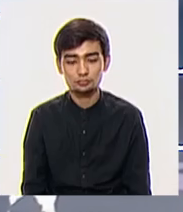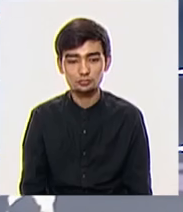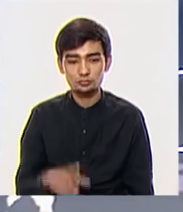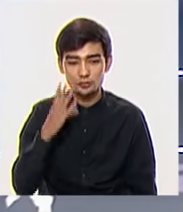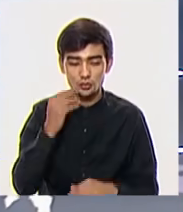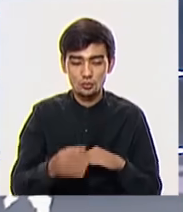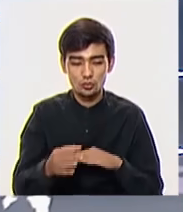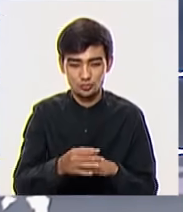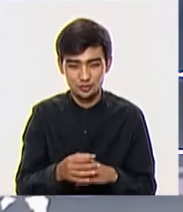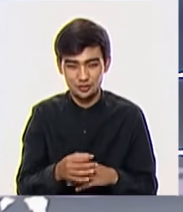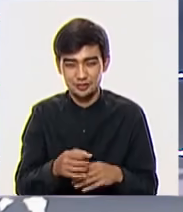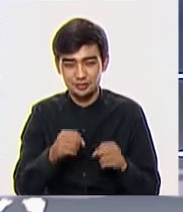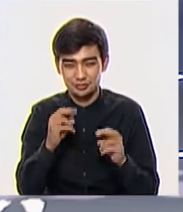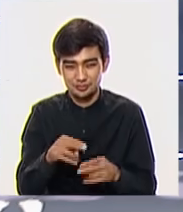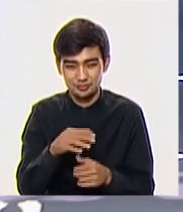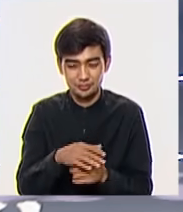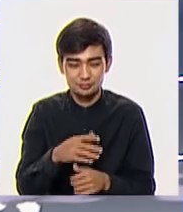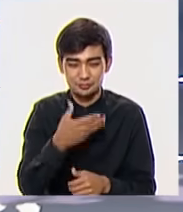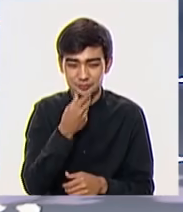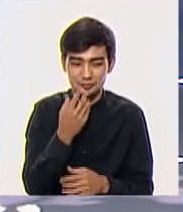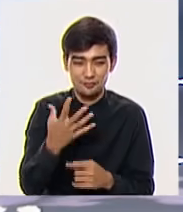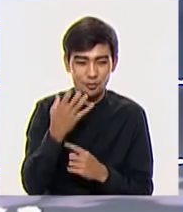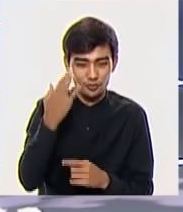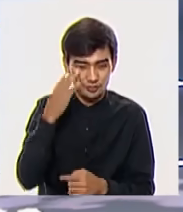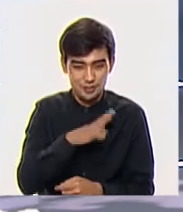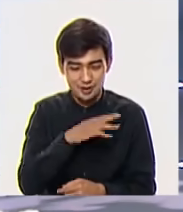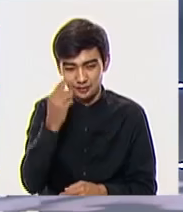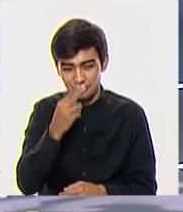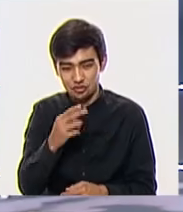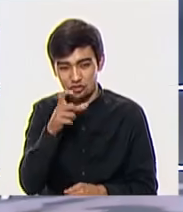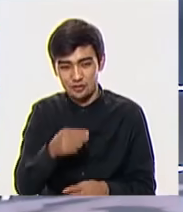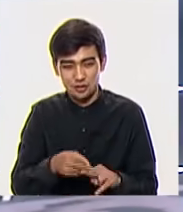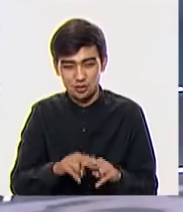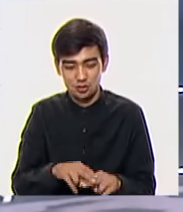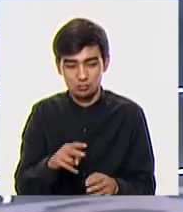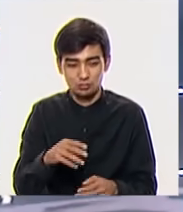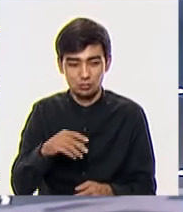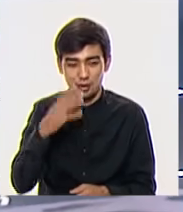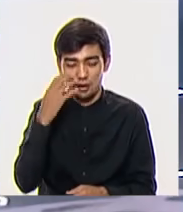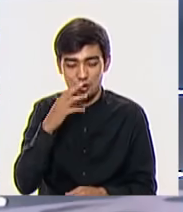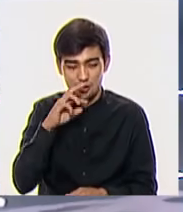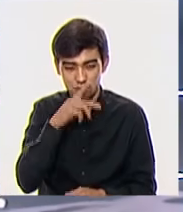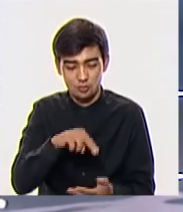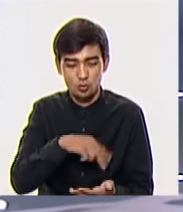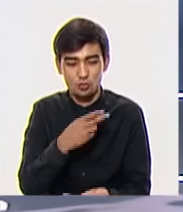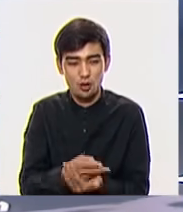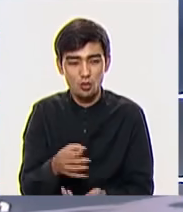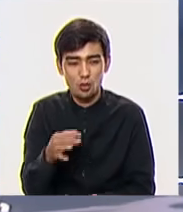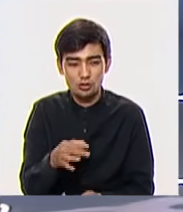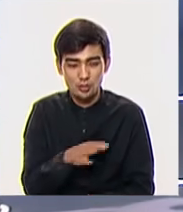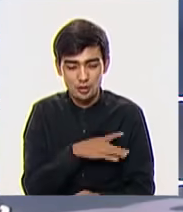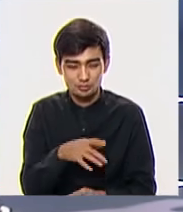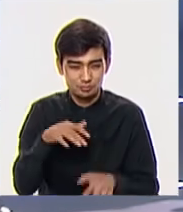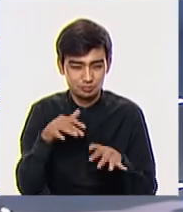Алматы облысында көрікті жерге сүретке түскісі келген астаналық тұрғын абайсызда аяқ тайып өзенге құлап кетті. Шарын өзенінің қатты